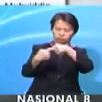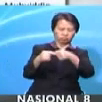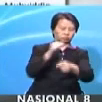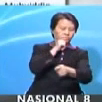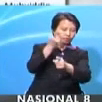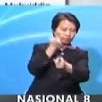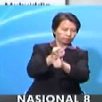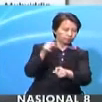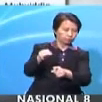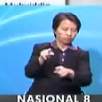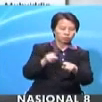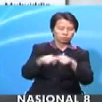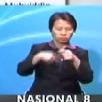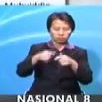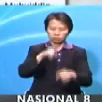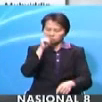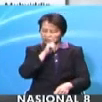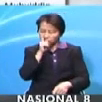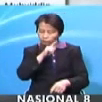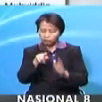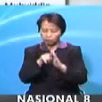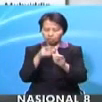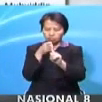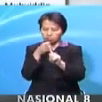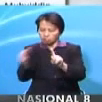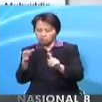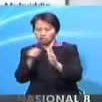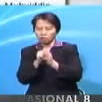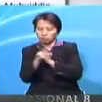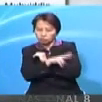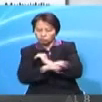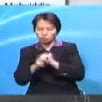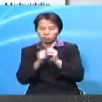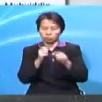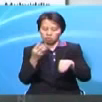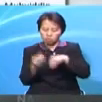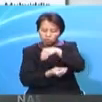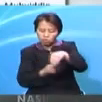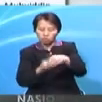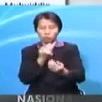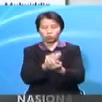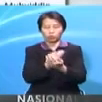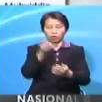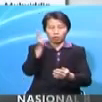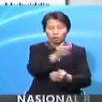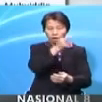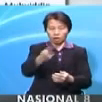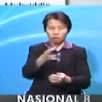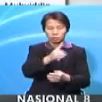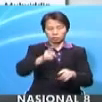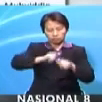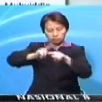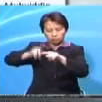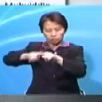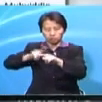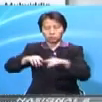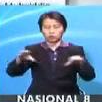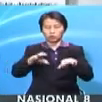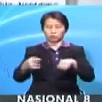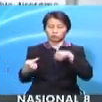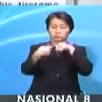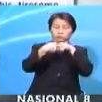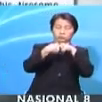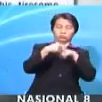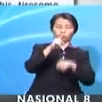mengenai penipuan penyelewengan pencurian penggubahan uang haram dan sebagainya yang dibuat terhadap